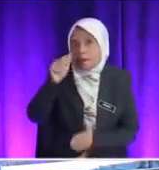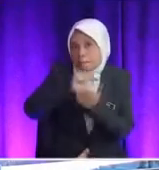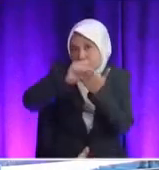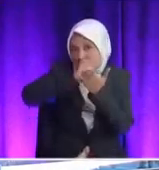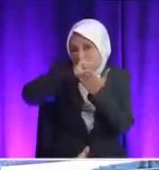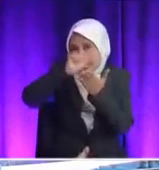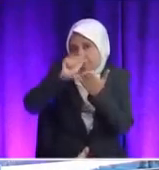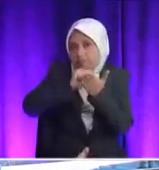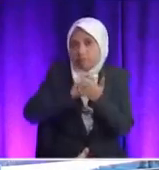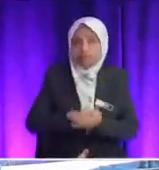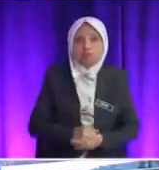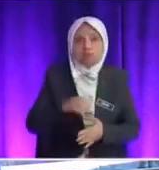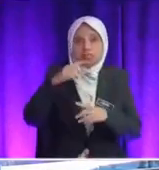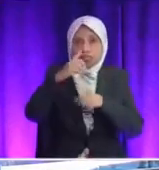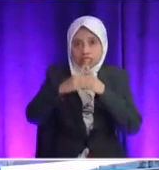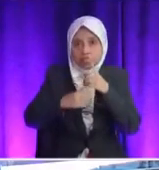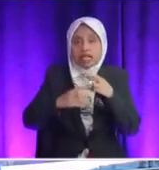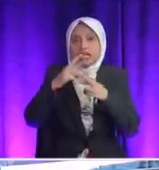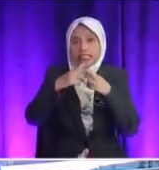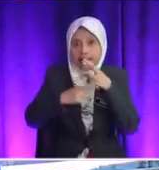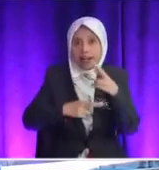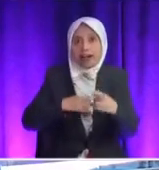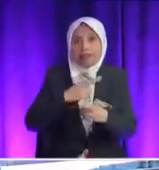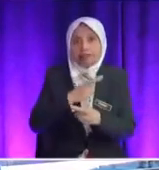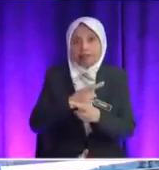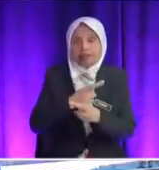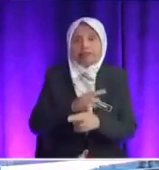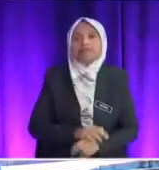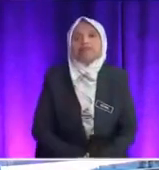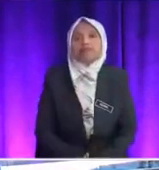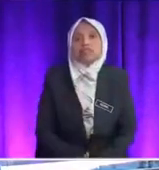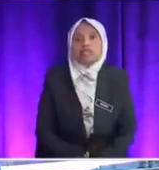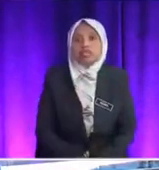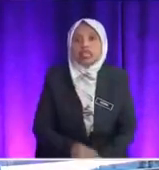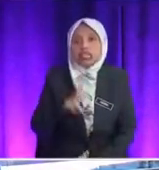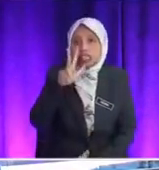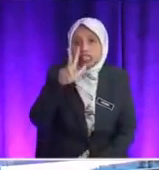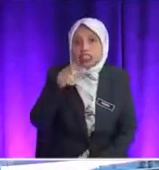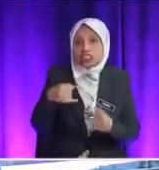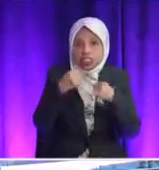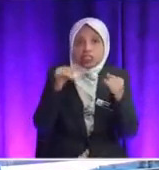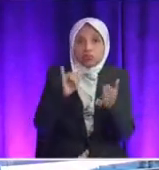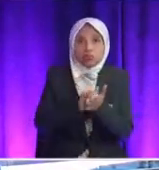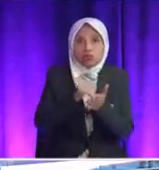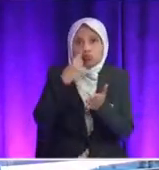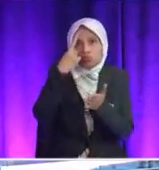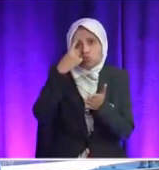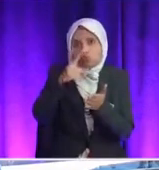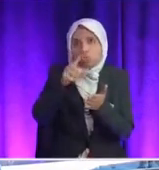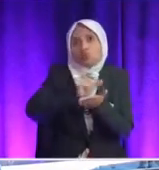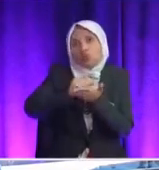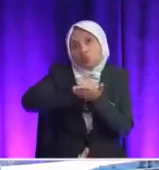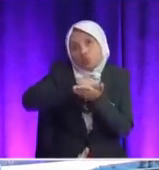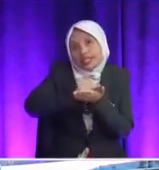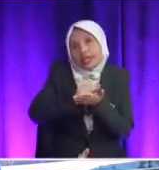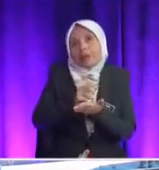khan Ismail oke yang kau lihat untuk caving atau biasa Spa redistik tigis hasfani untuknya cuaca basah